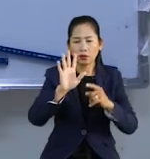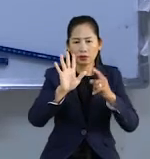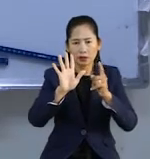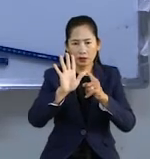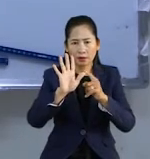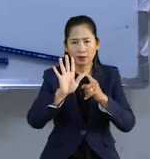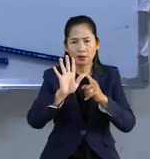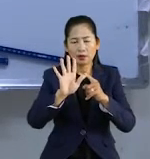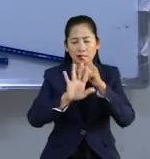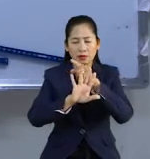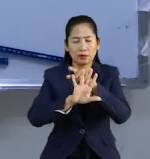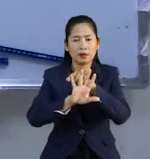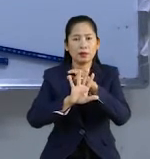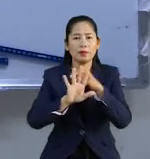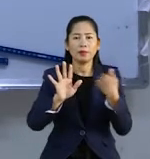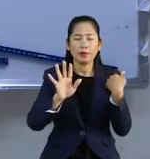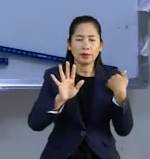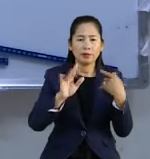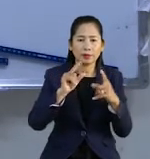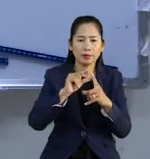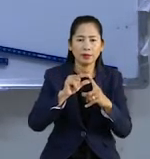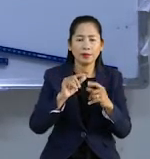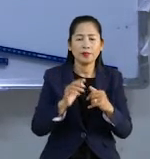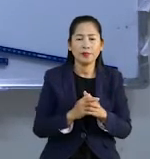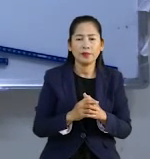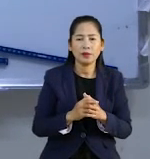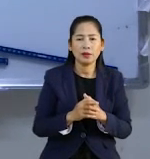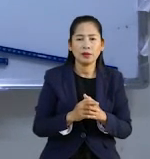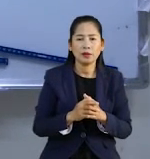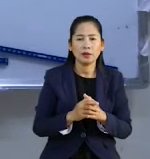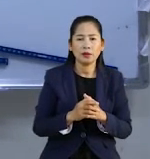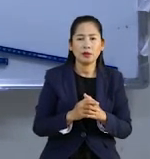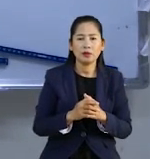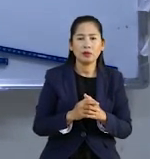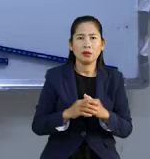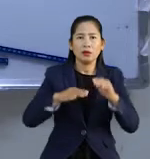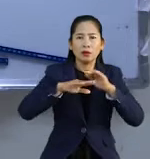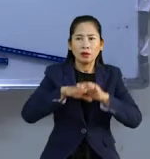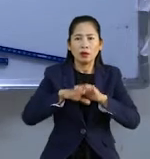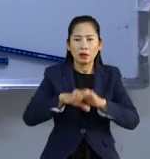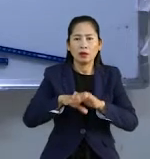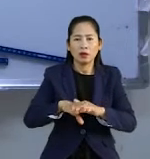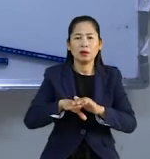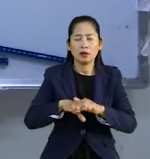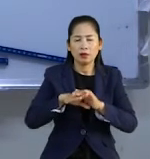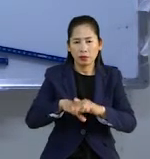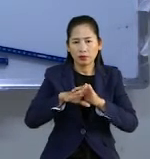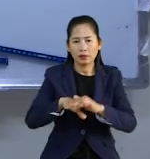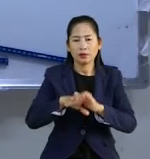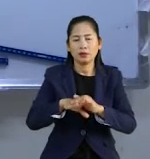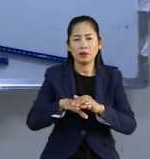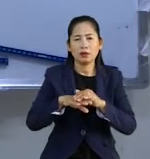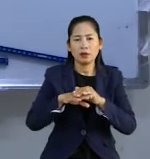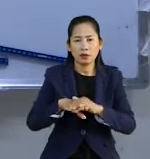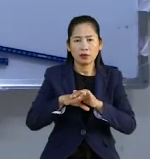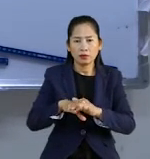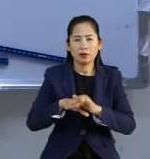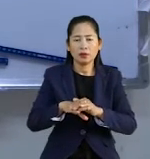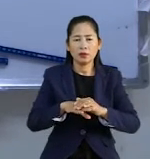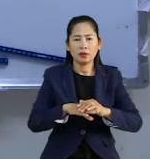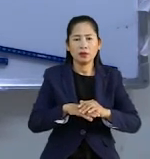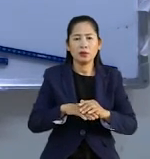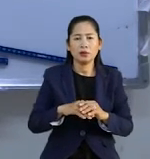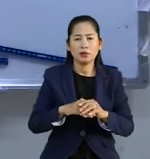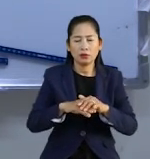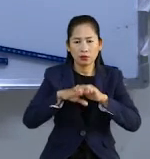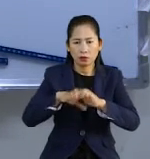นสัญญาผัดเลอกัดโซอบาดโดยจะเปียหยอบหยอบาดหยอบหยอจังเปี้ยหยอนะ